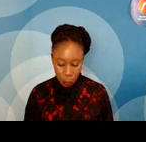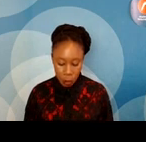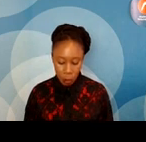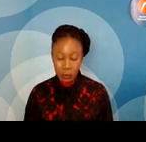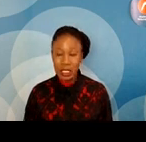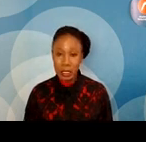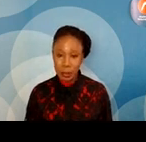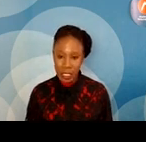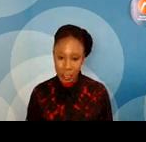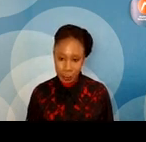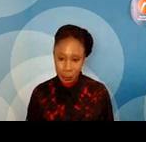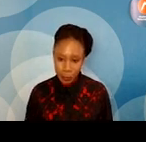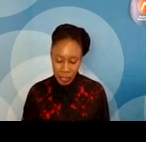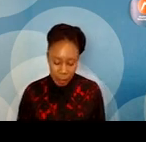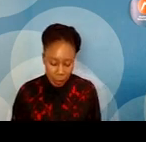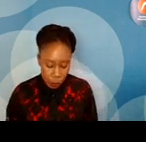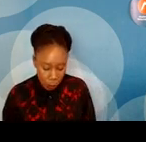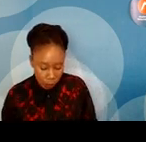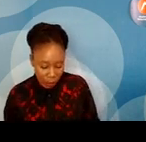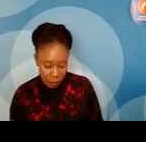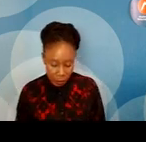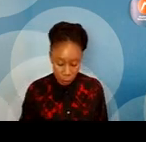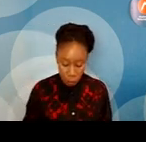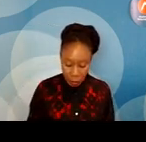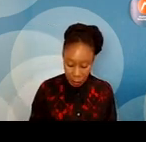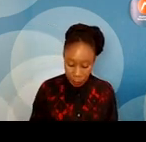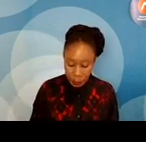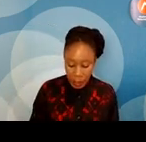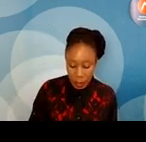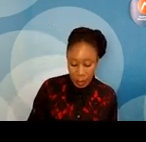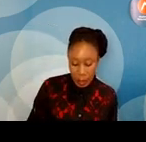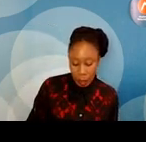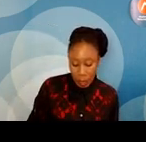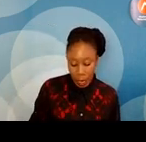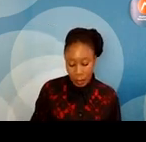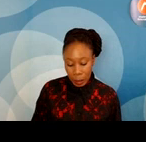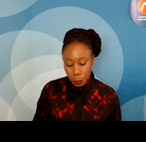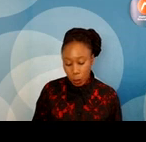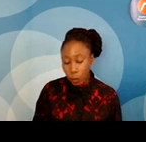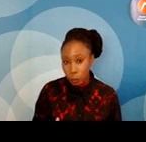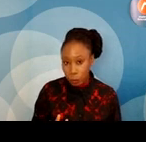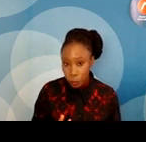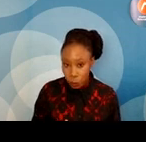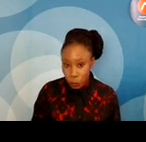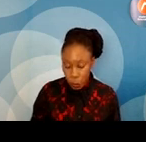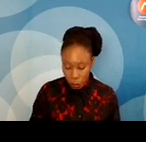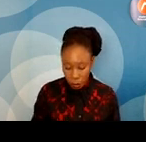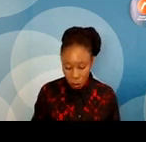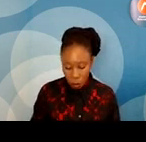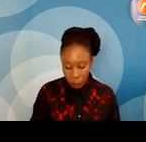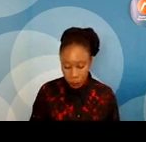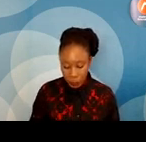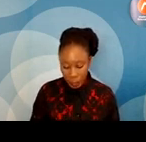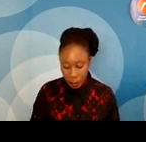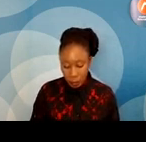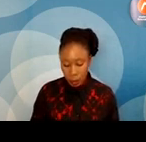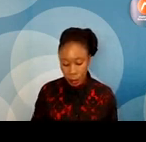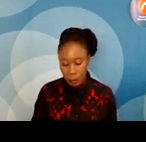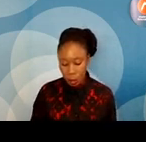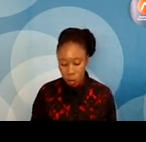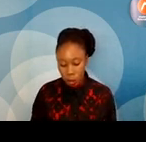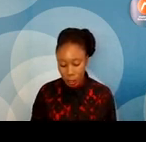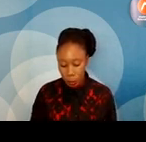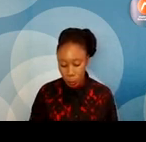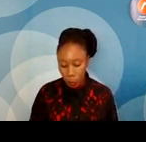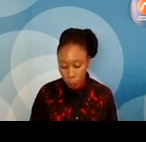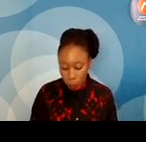accepterad form av diskriminering, så är det viktigt att ha till. Han tipsar om 4 saker. 1.